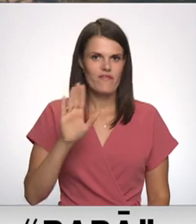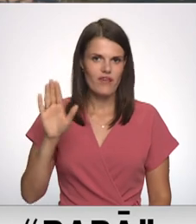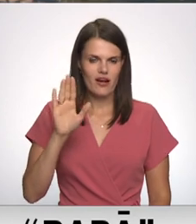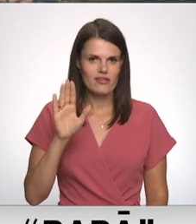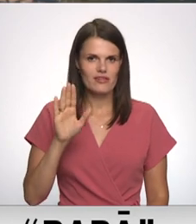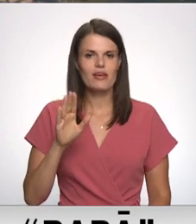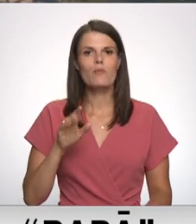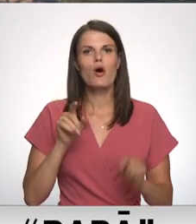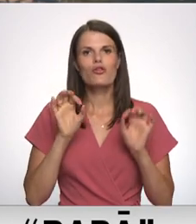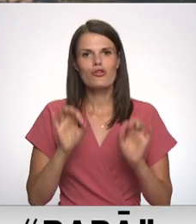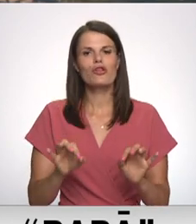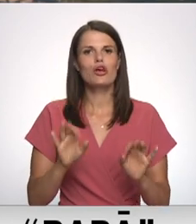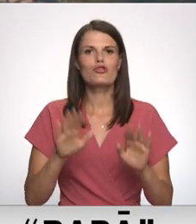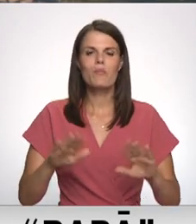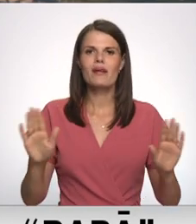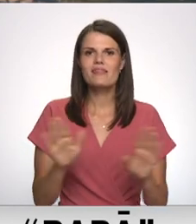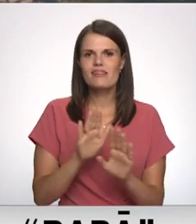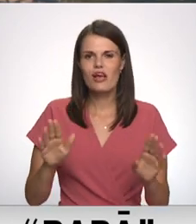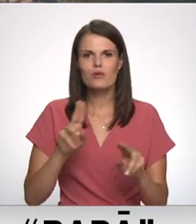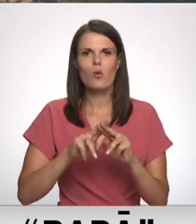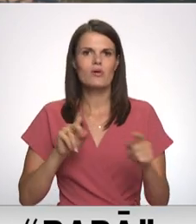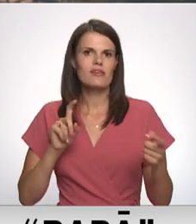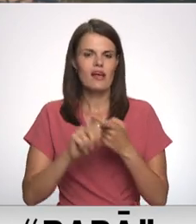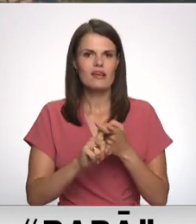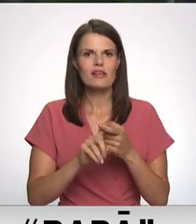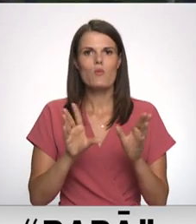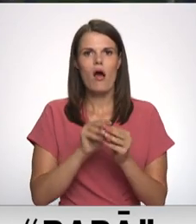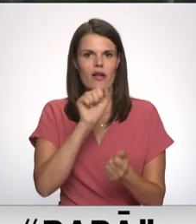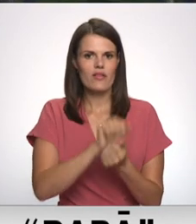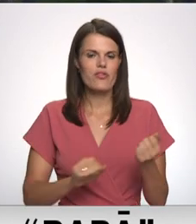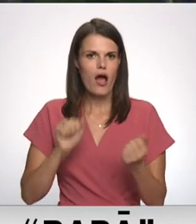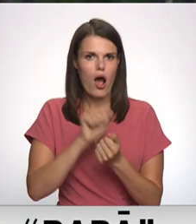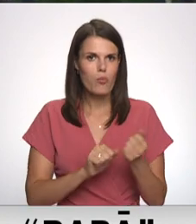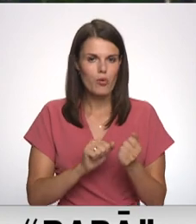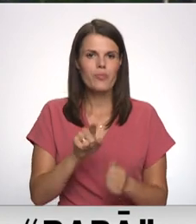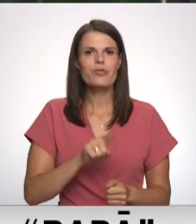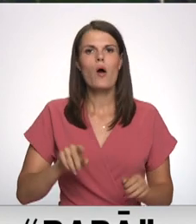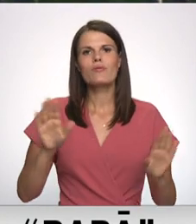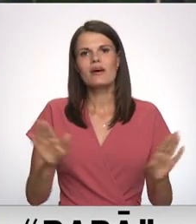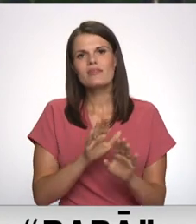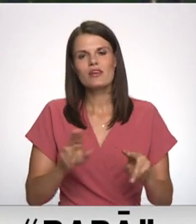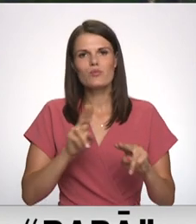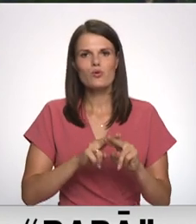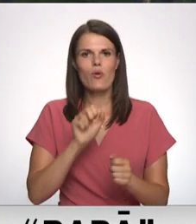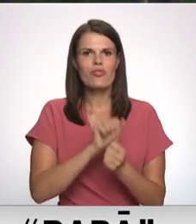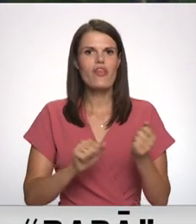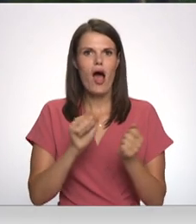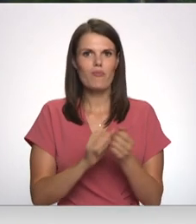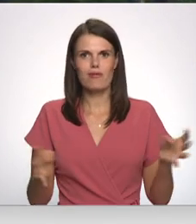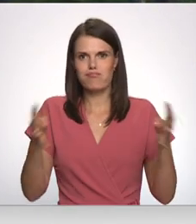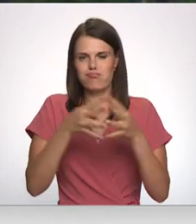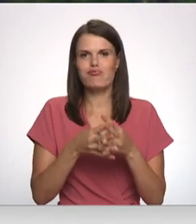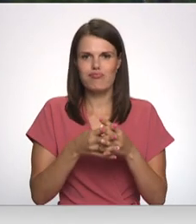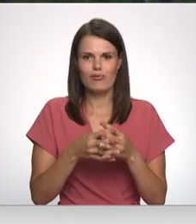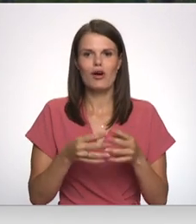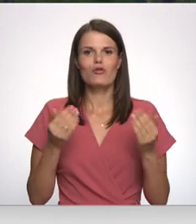dabas ainavas veidoto akustisko vidi. Tautas dziesmas un dabas saspēle Sāvienas pilskalnu, kurā